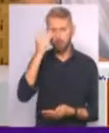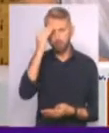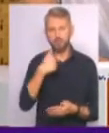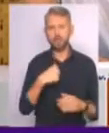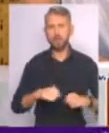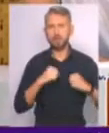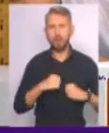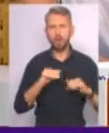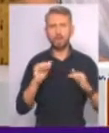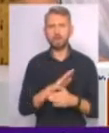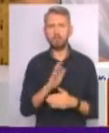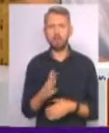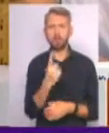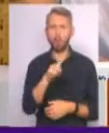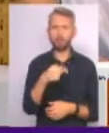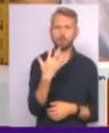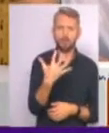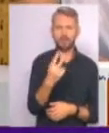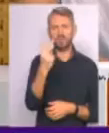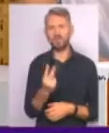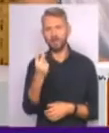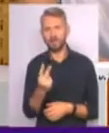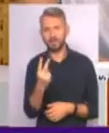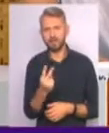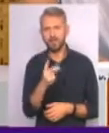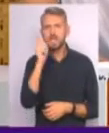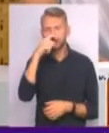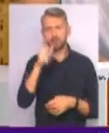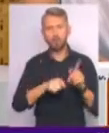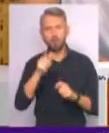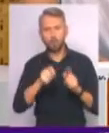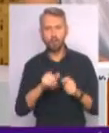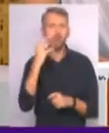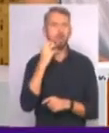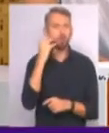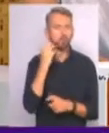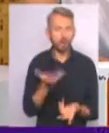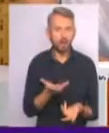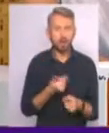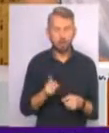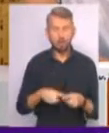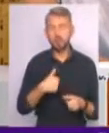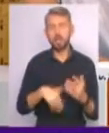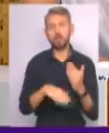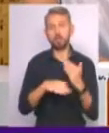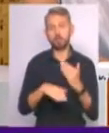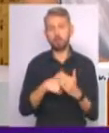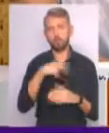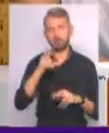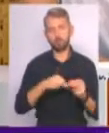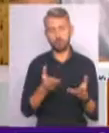намагаюся не менше 1,5 літра, 2 літри, це кисле молоко і яблука. От це мені допомогло, я вважаю.